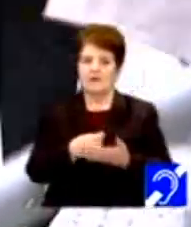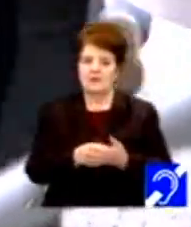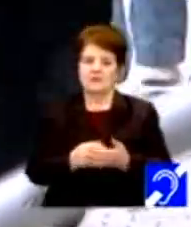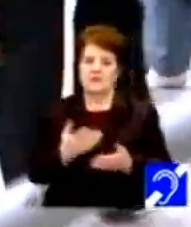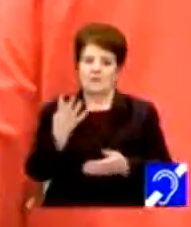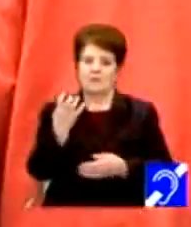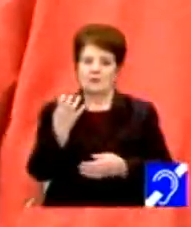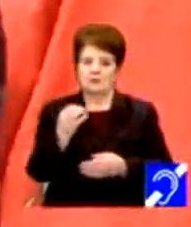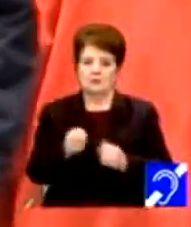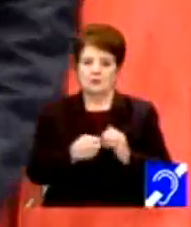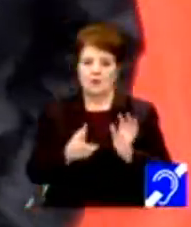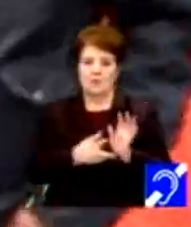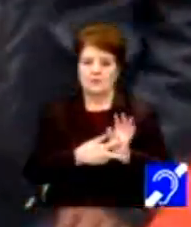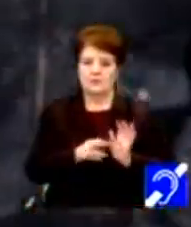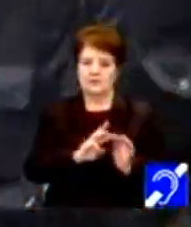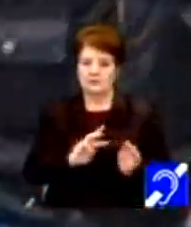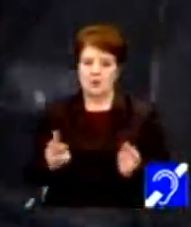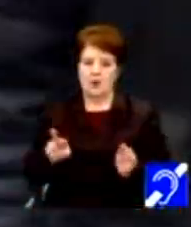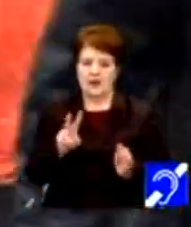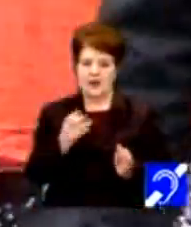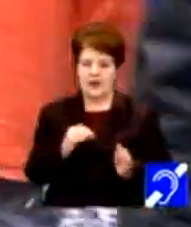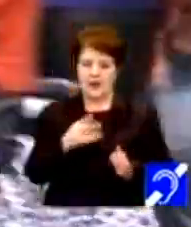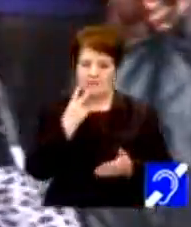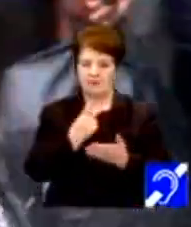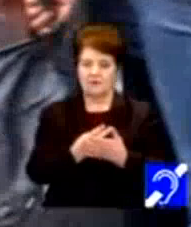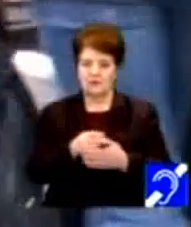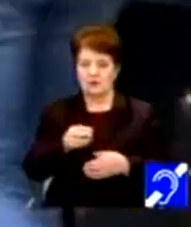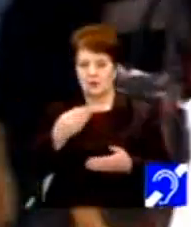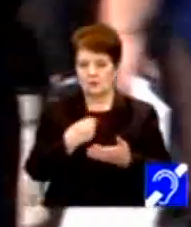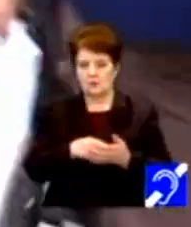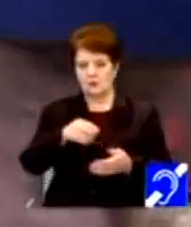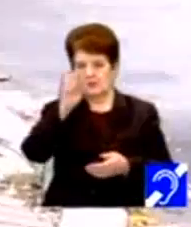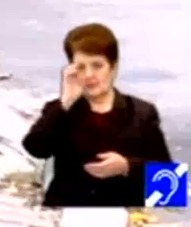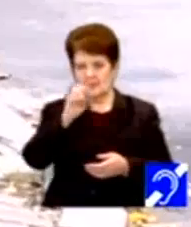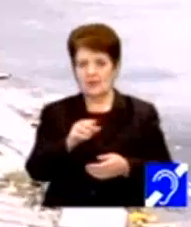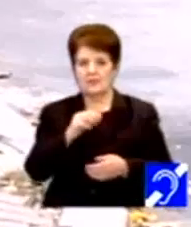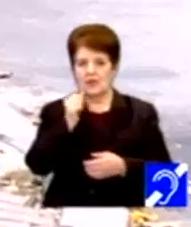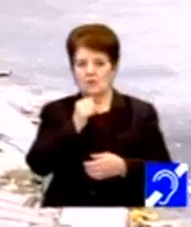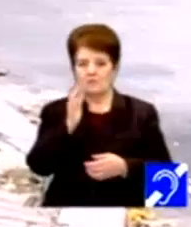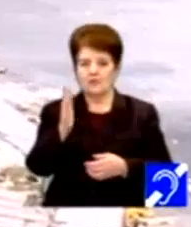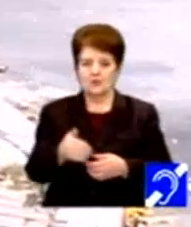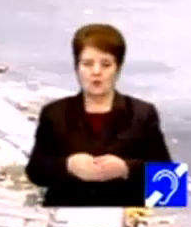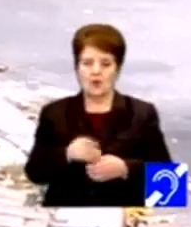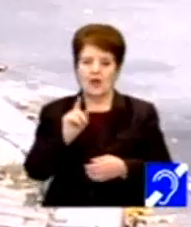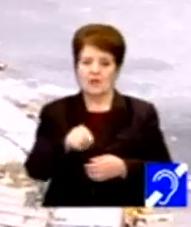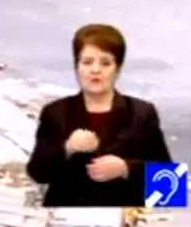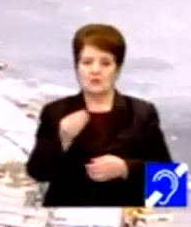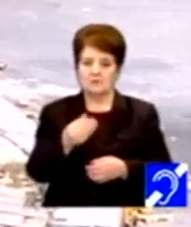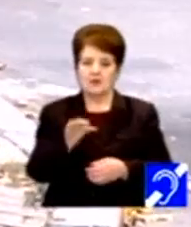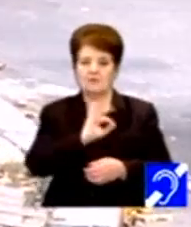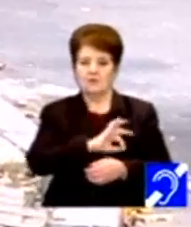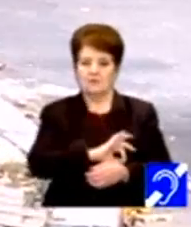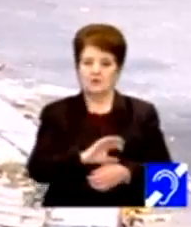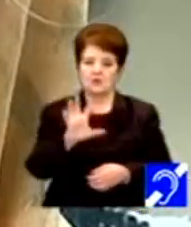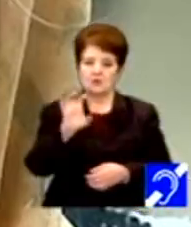circa 418 milioane de lei, prevăzute în bugetul de stat pentru anul viitor. Potrivit estimărilor, de acești bani vor beneficia